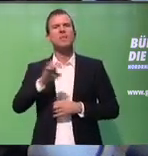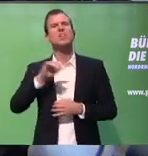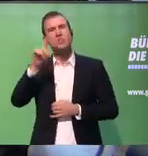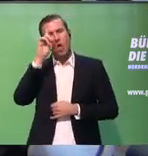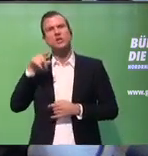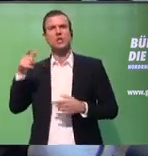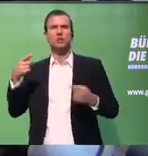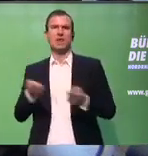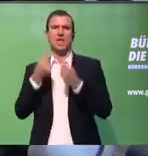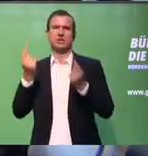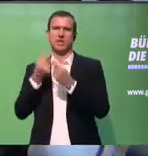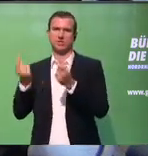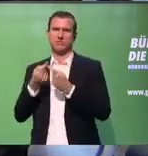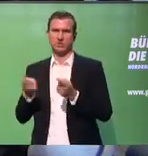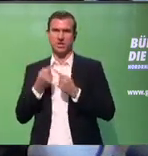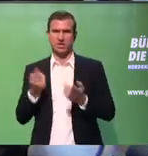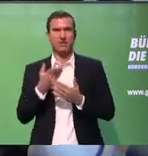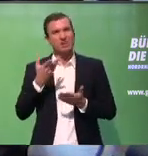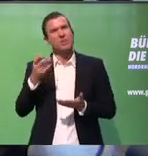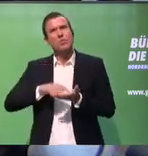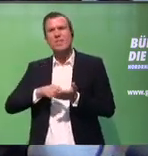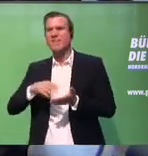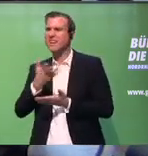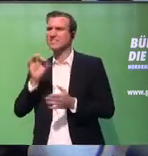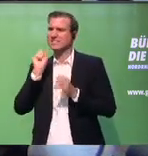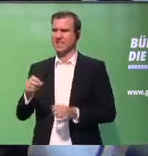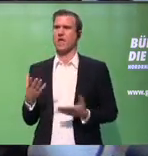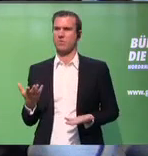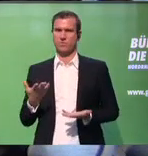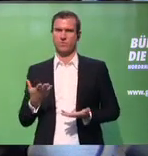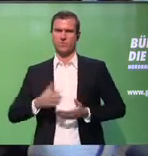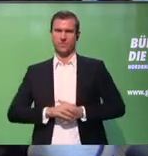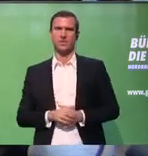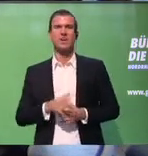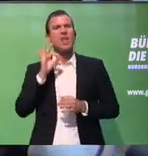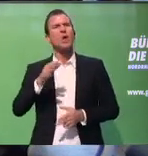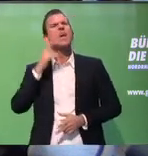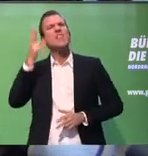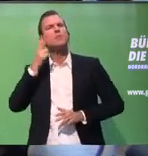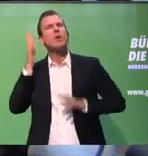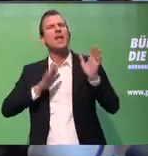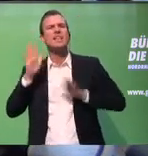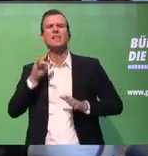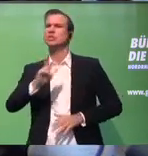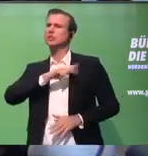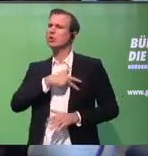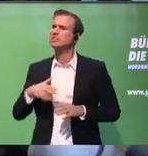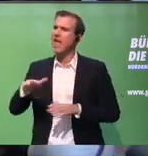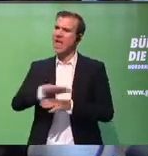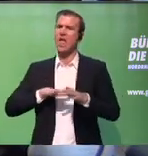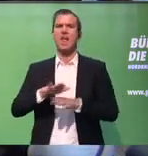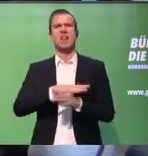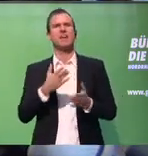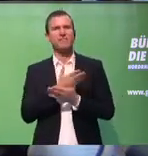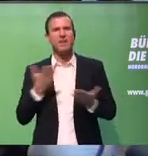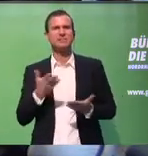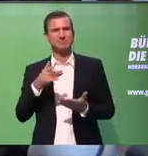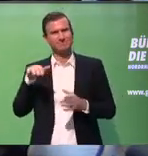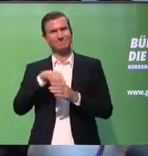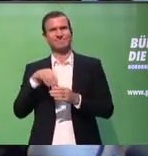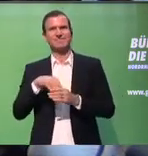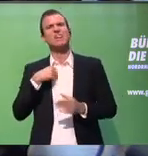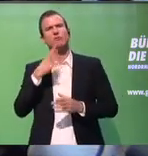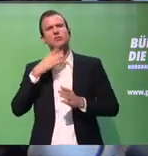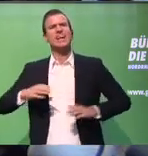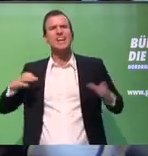streiten, das weiß, wo seine Zukunft liegt, in einem demokratischen, in seinem sozialen, in einem ökologischen Europa. Lass uns